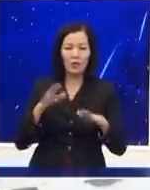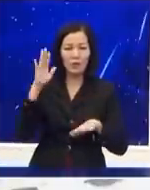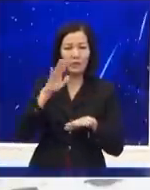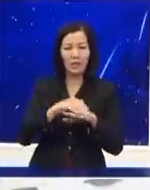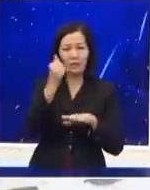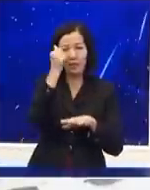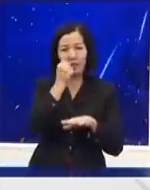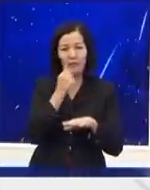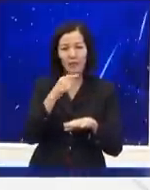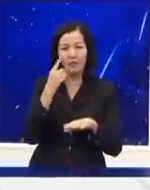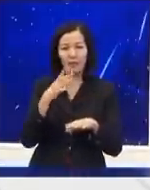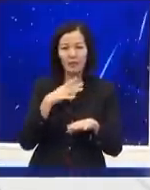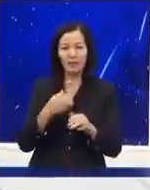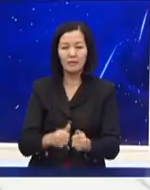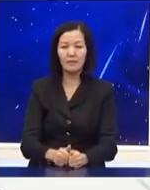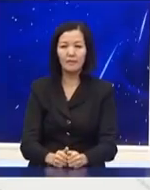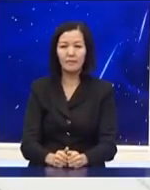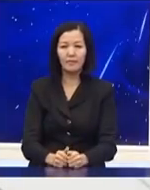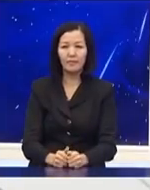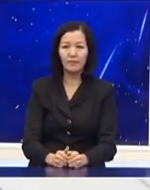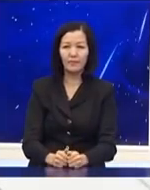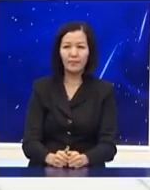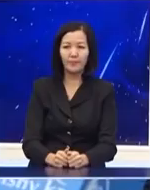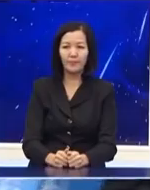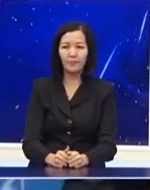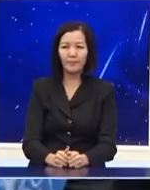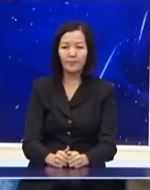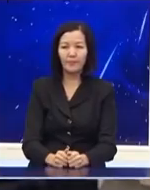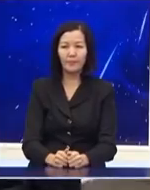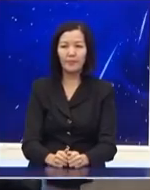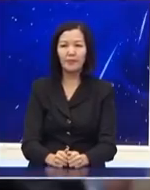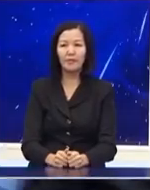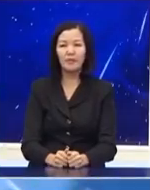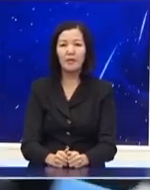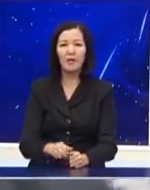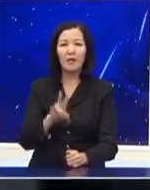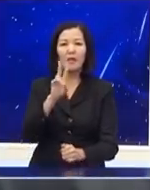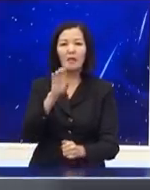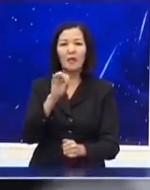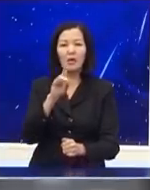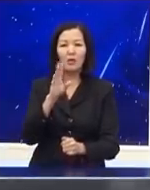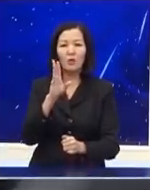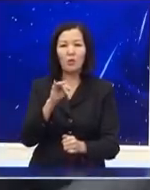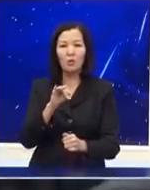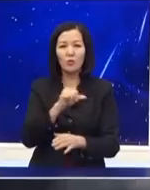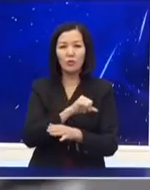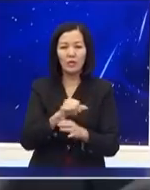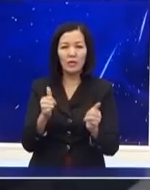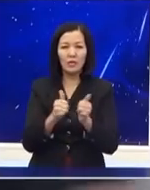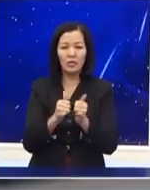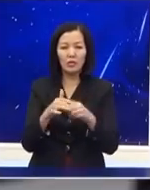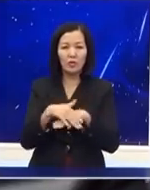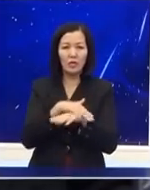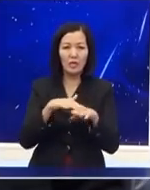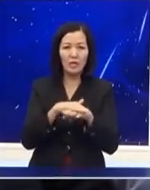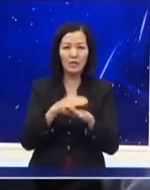Бұл жолы да нарынқолдықтардың айтар алғысы бөлек. Аспантау халқының алды атынан алғыс айтамыз.